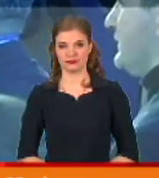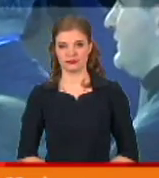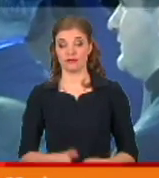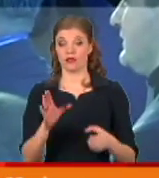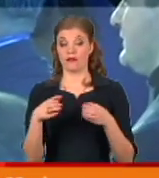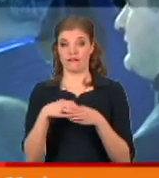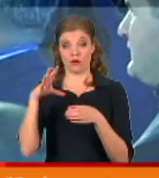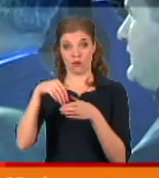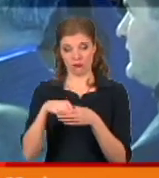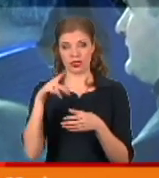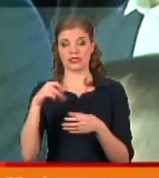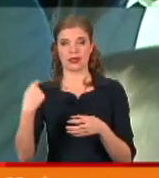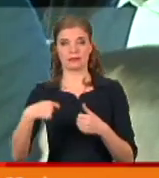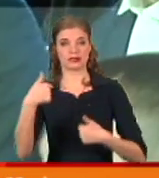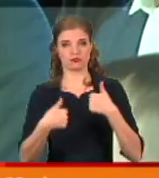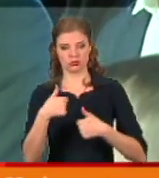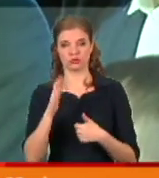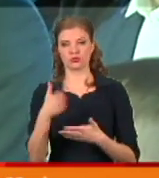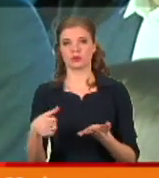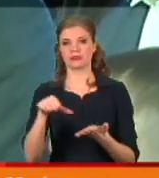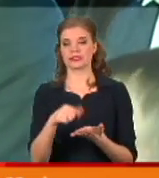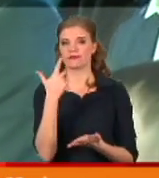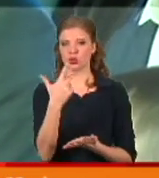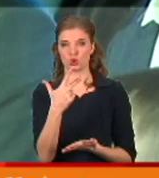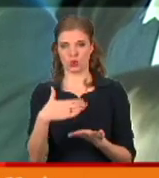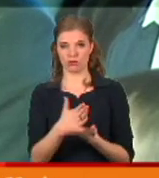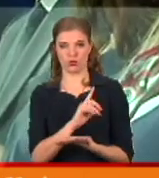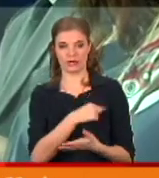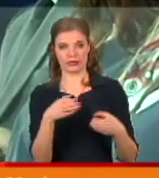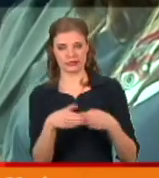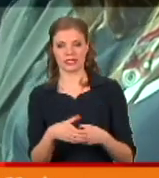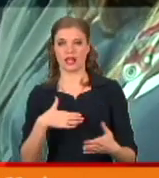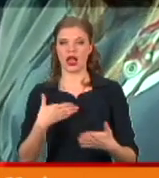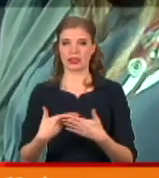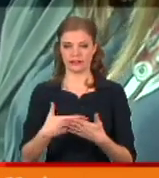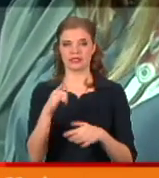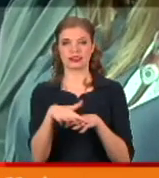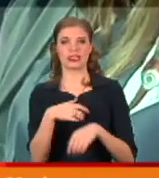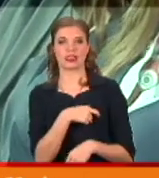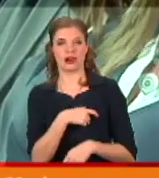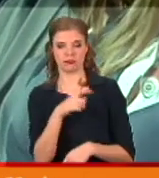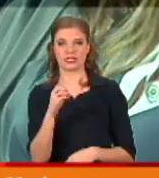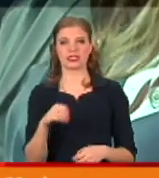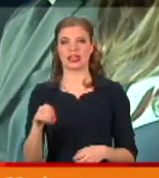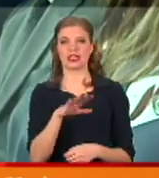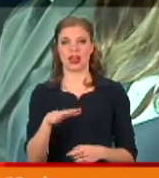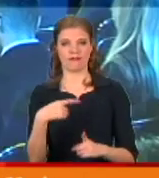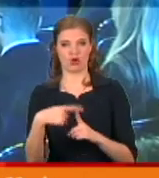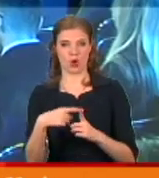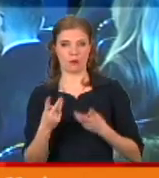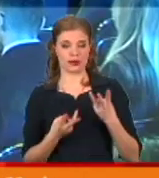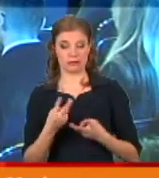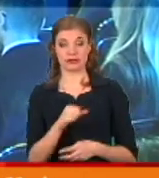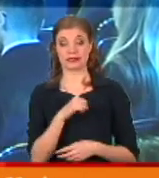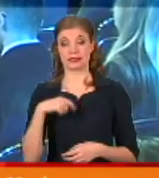У команді з Гриценком на президентські перегони йдуть представники 3 політсил, громадські активісти та нардепи з руху єврооптимістів. Сам